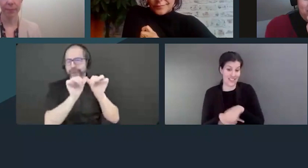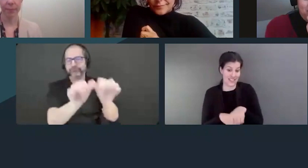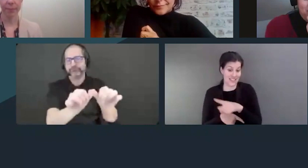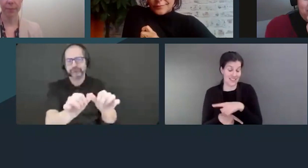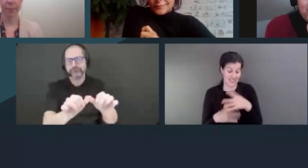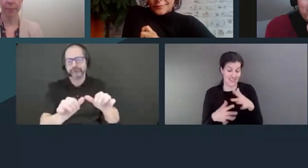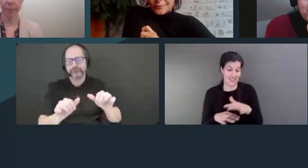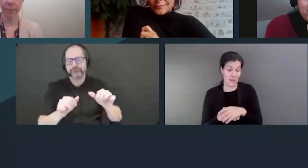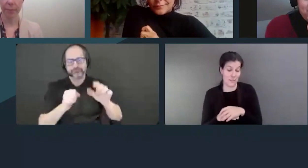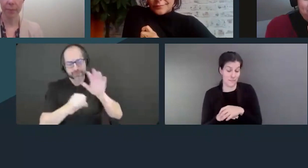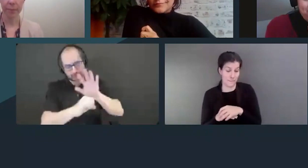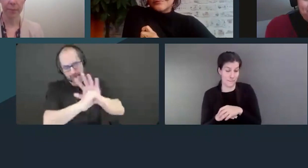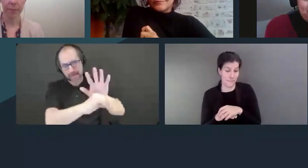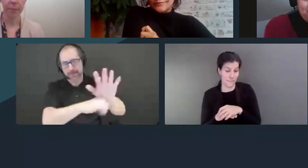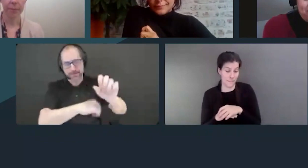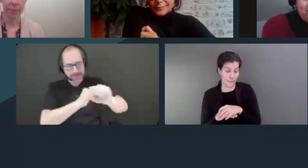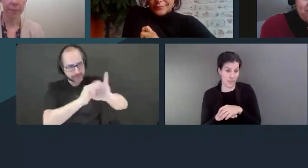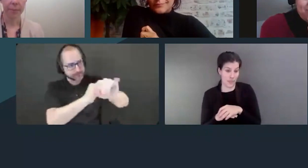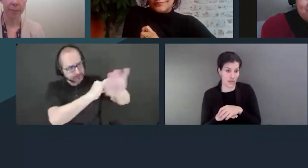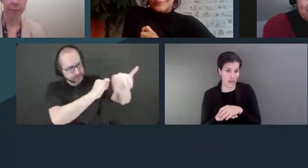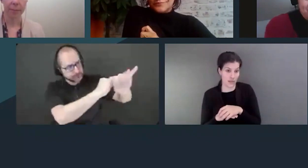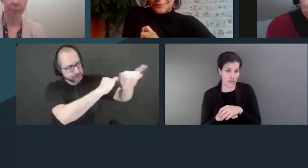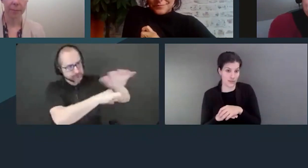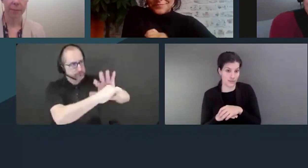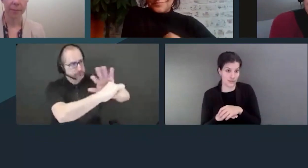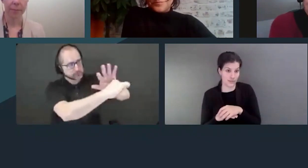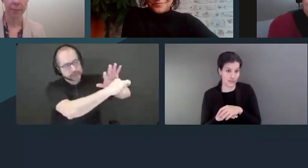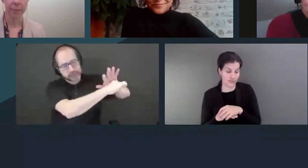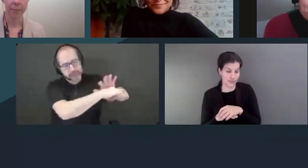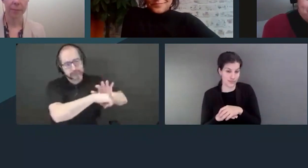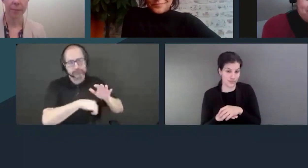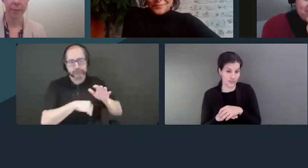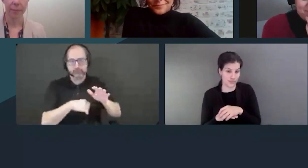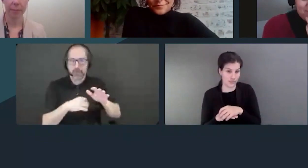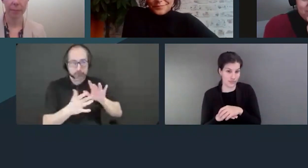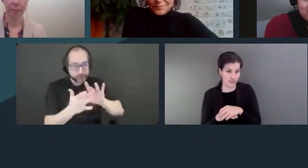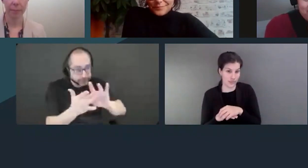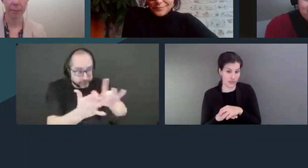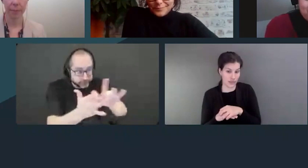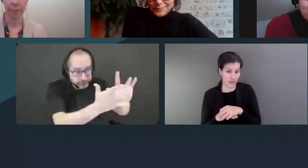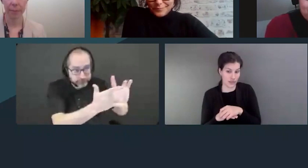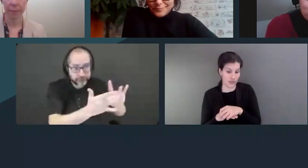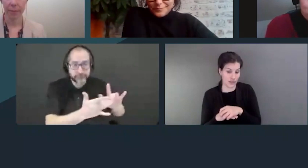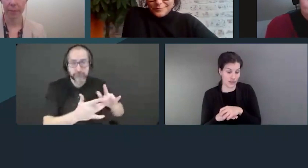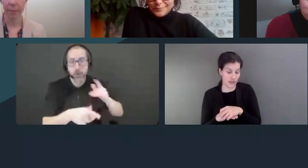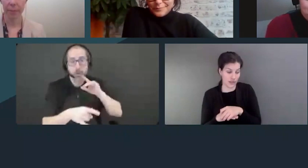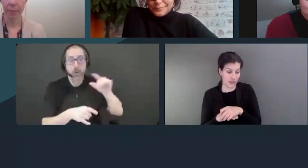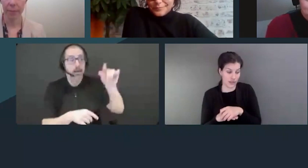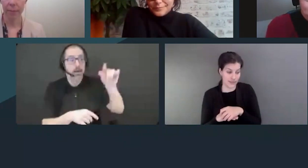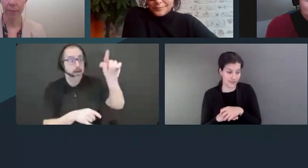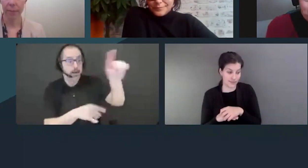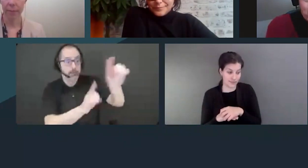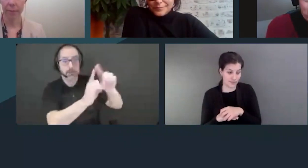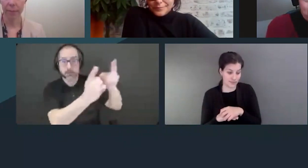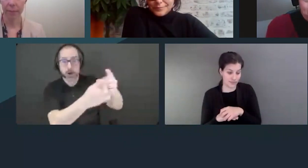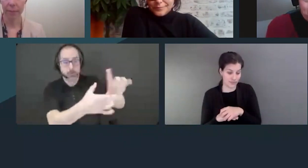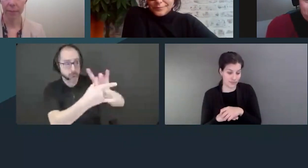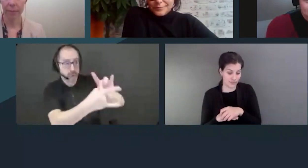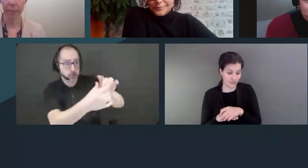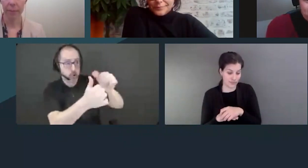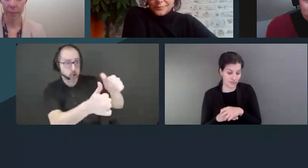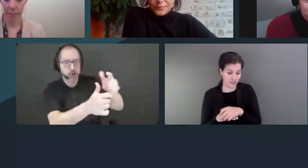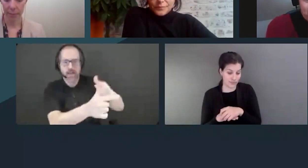de promouvoir, bien sûr, on a besoin de développer, de mettre en place